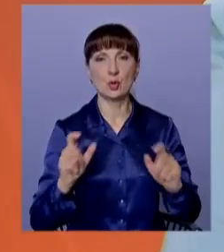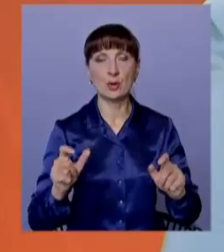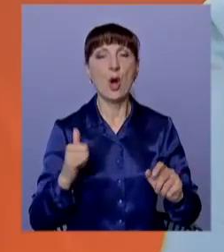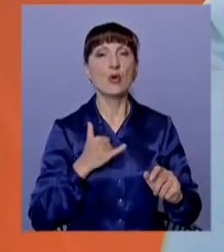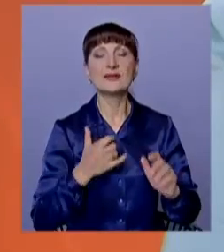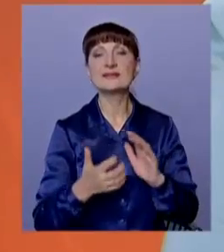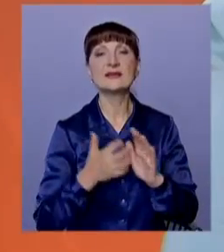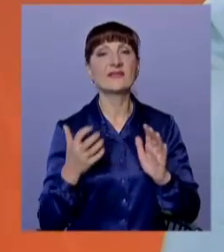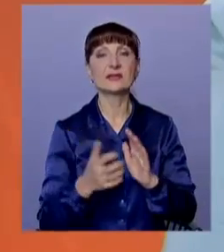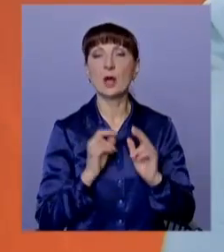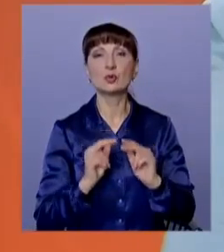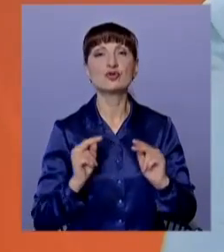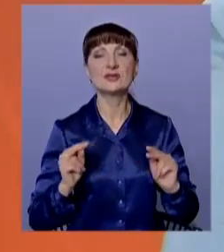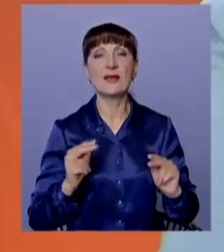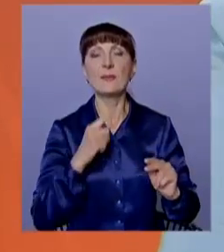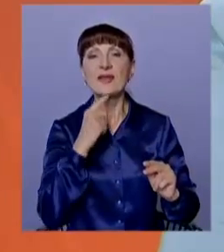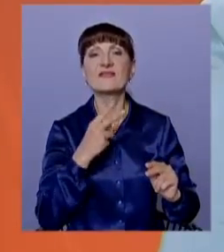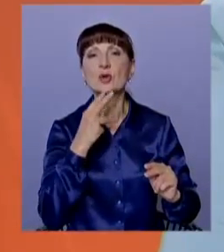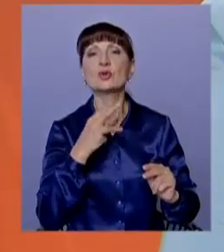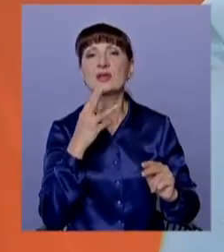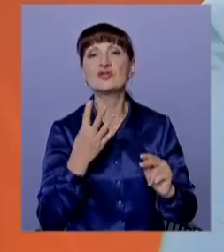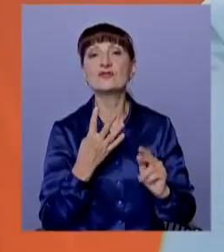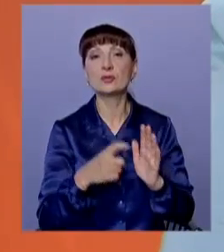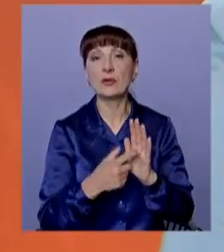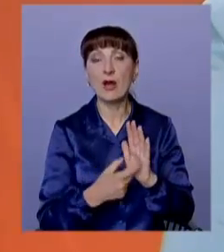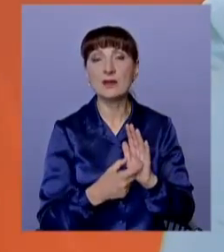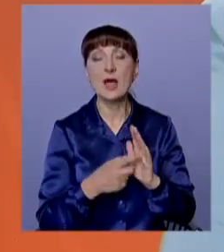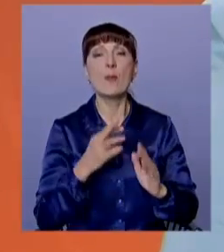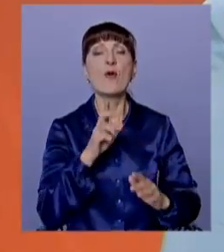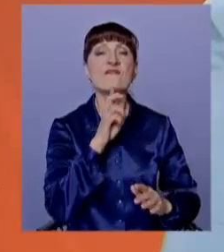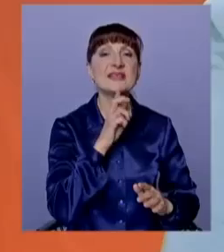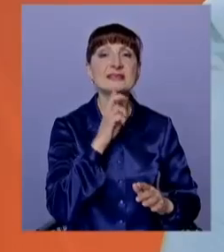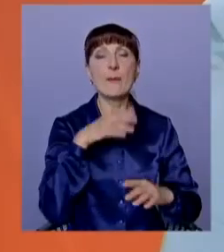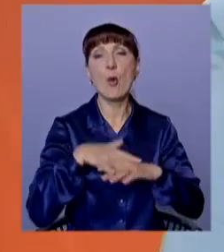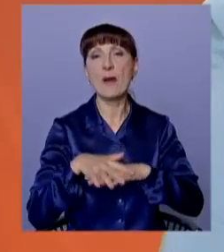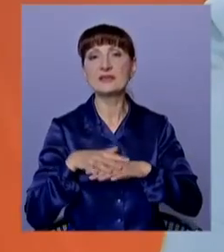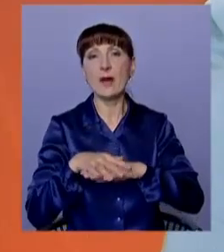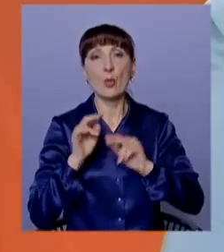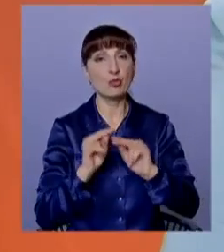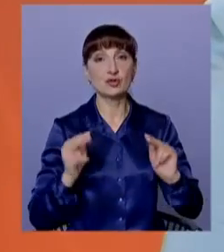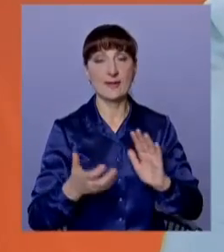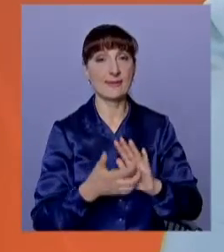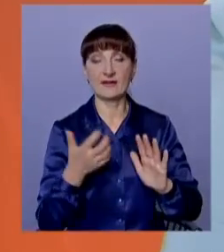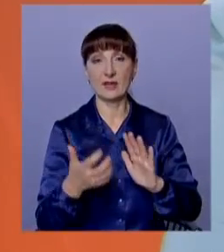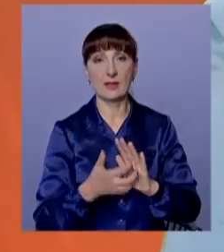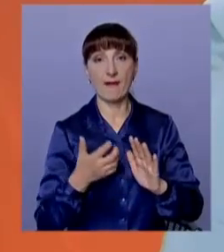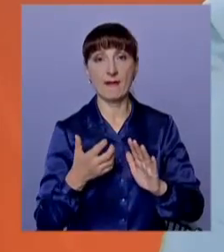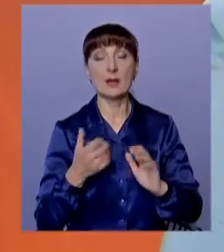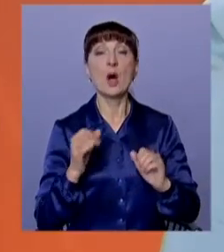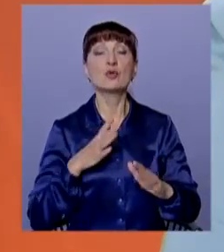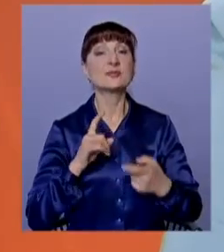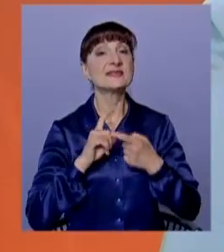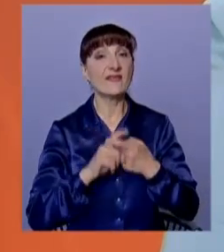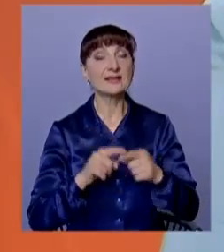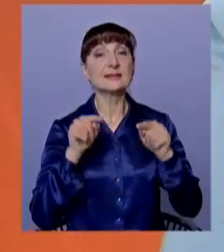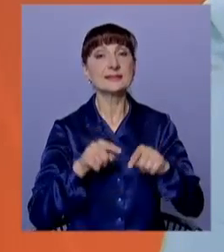остро не хватает учителей начальных классов, учителей-предметников по физике, по математике. Это может быть и связано с тем,